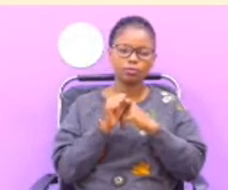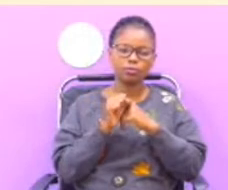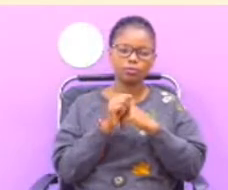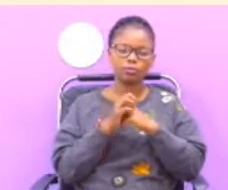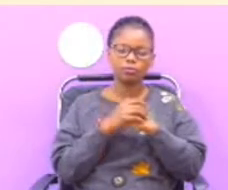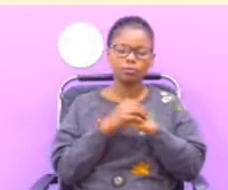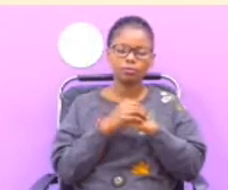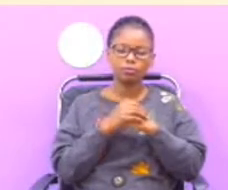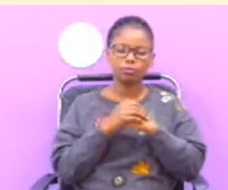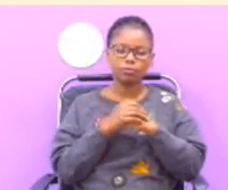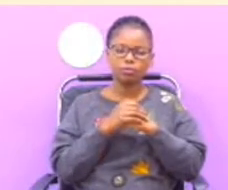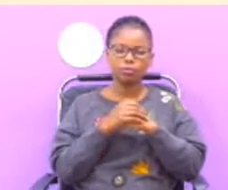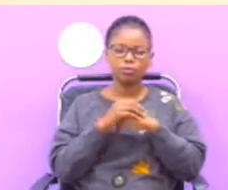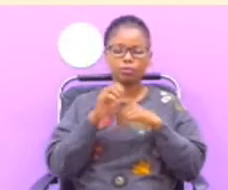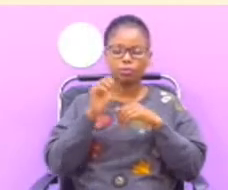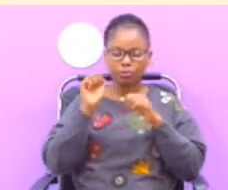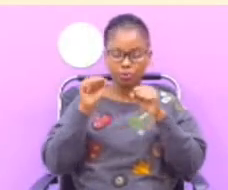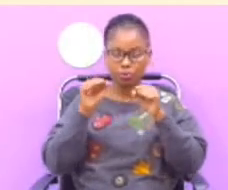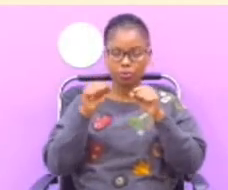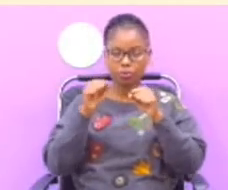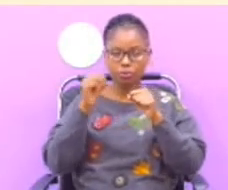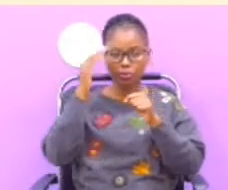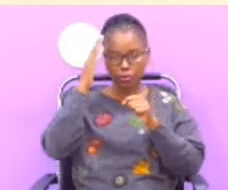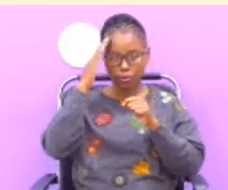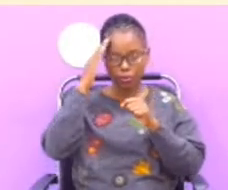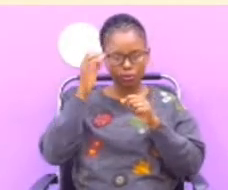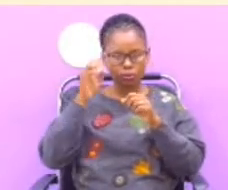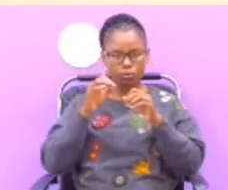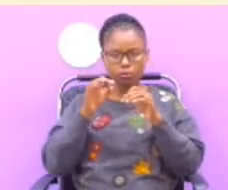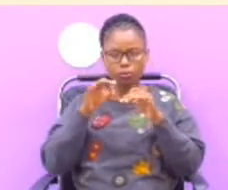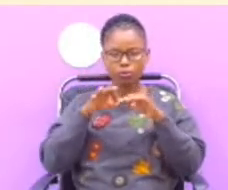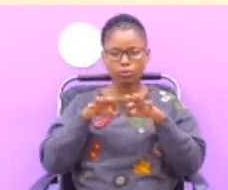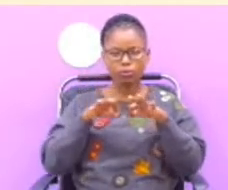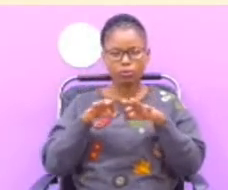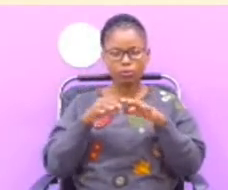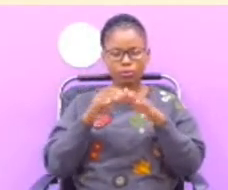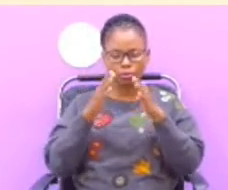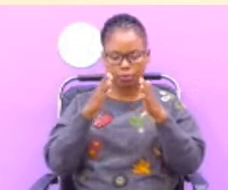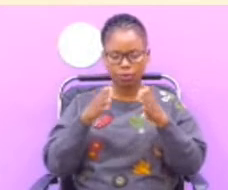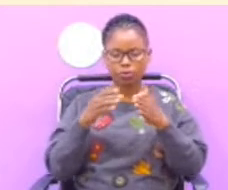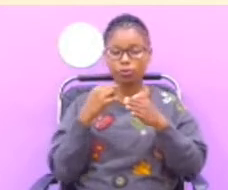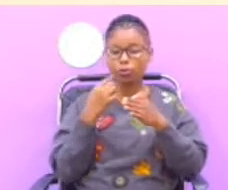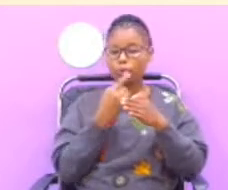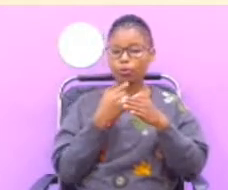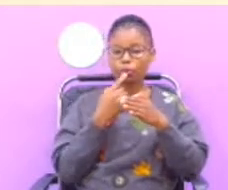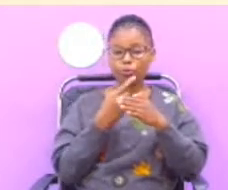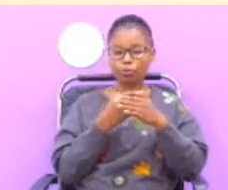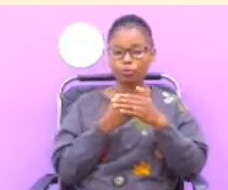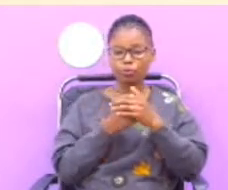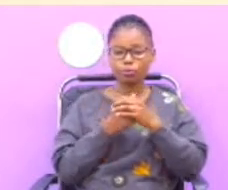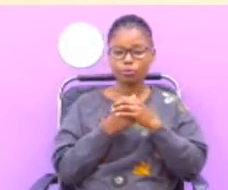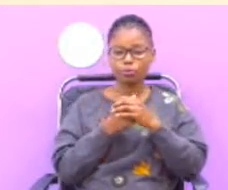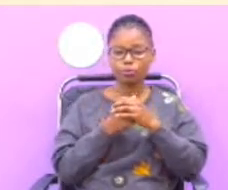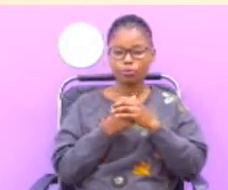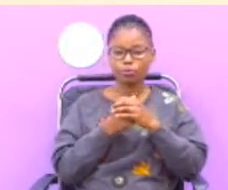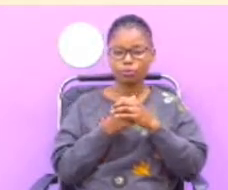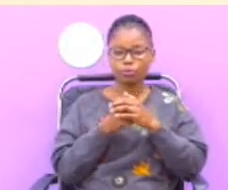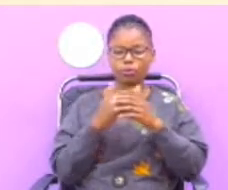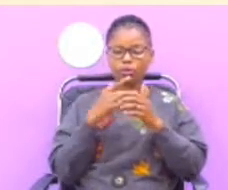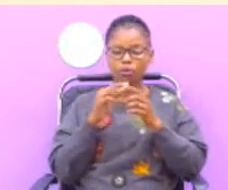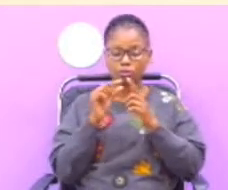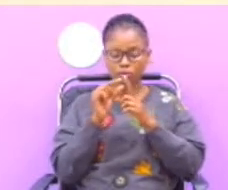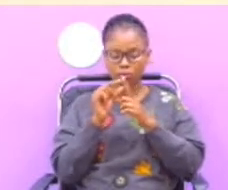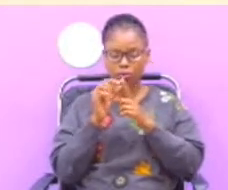ni tondu ni ufatie ni gutaukwa tiriri Amos yu tuigira reference ni yake ario maya ni mohoro ma